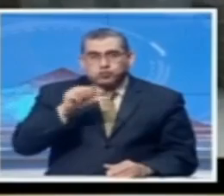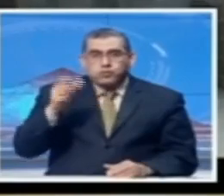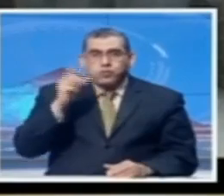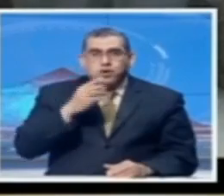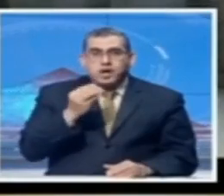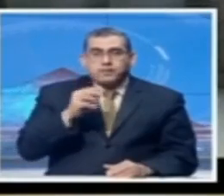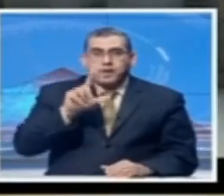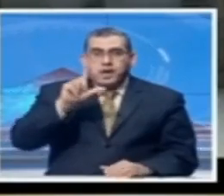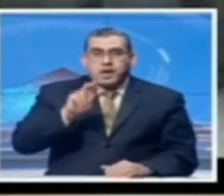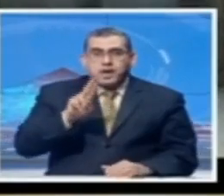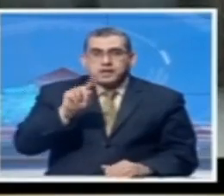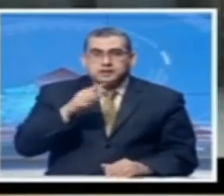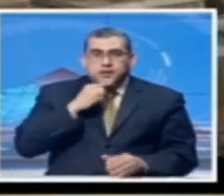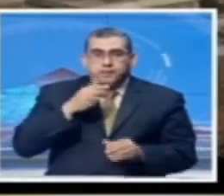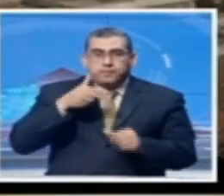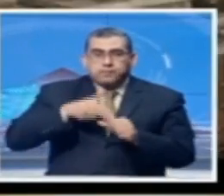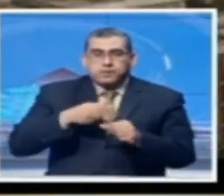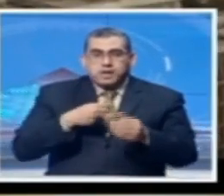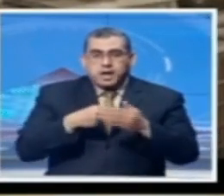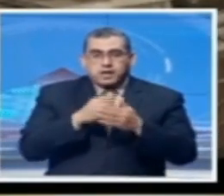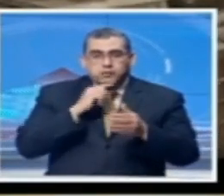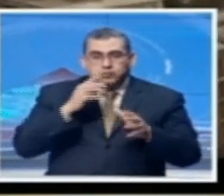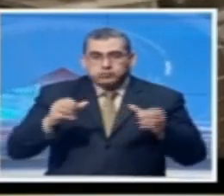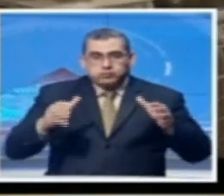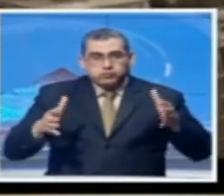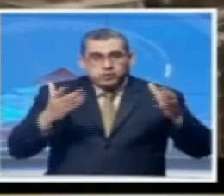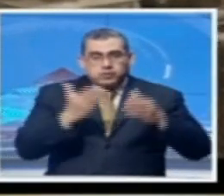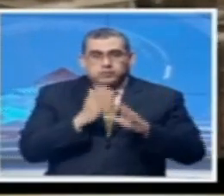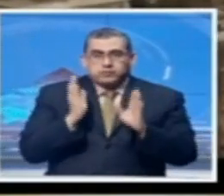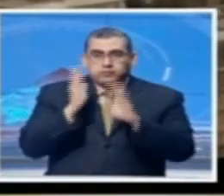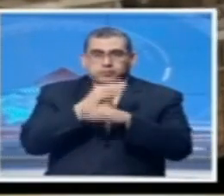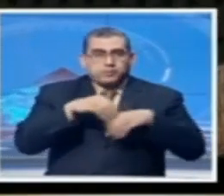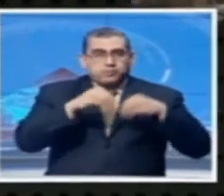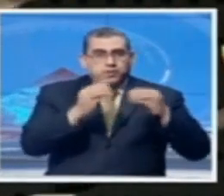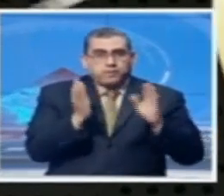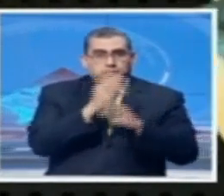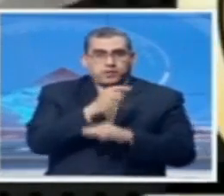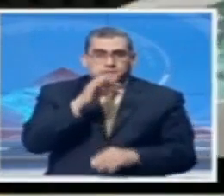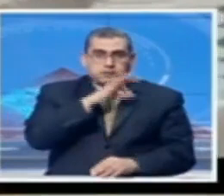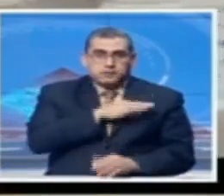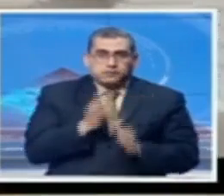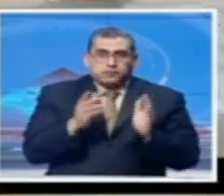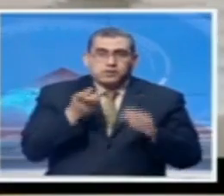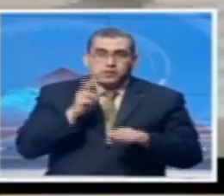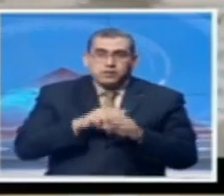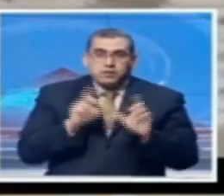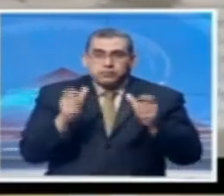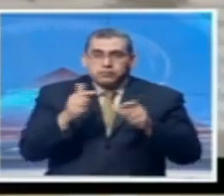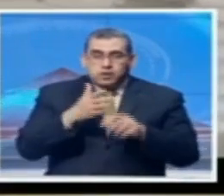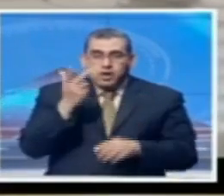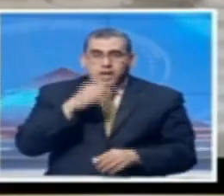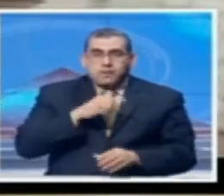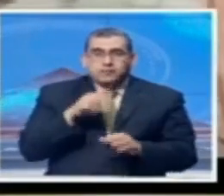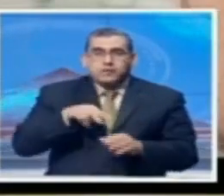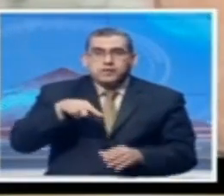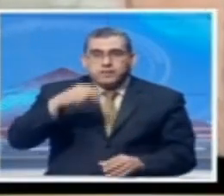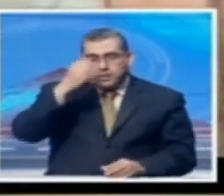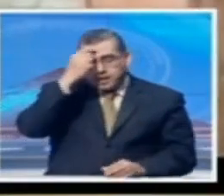46940 لتر مواد بترولية تم تجميعها لبيعها في السوق السوداء، إضافة إلى ضبط